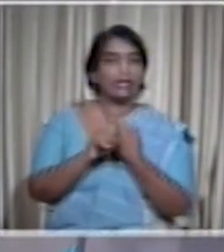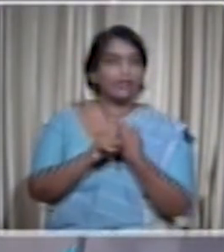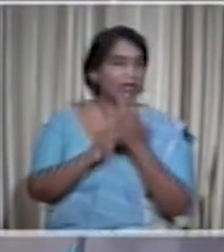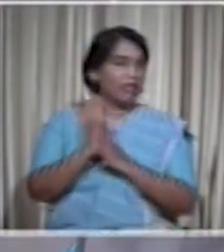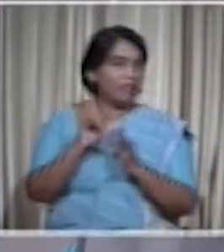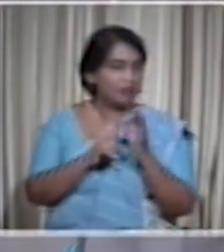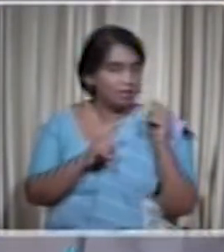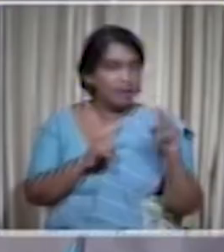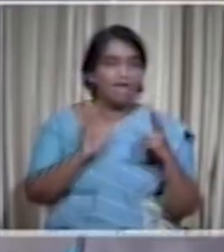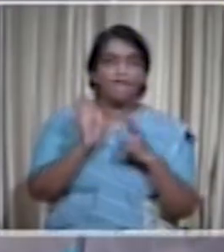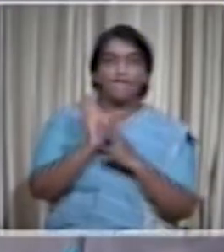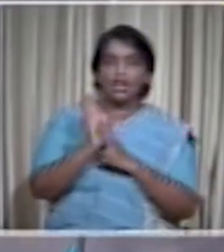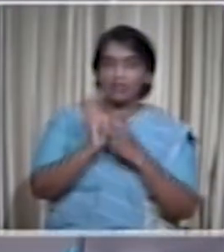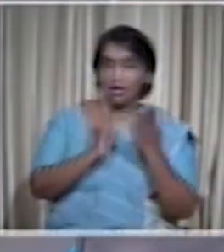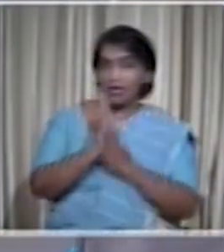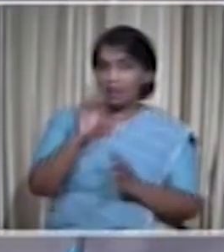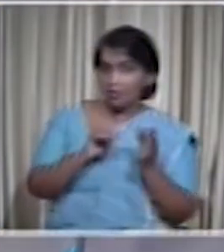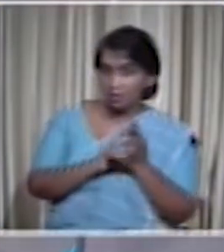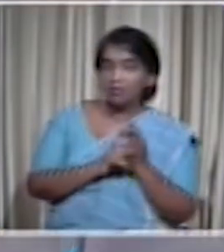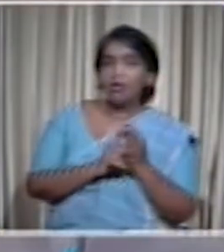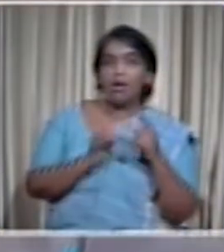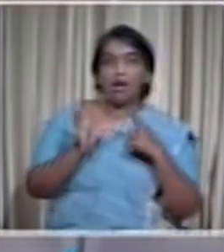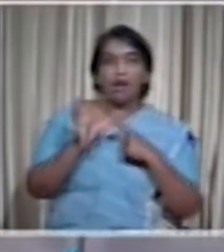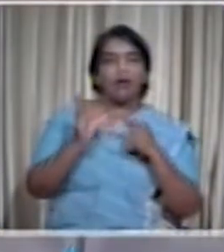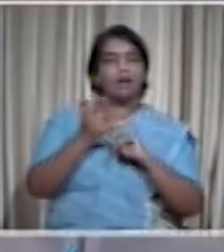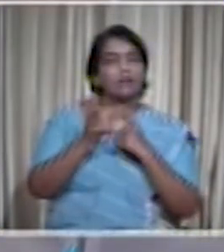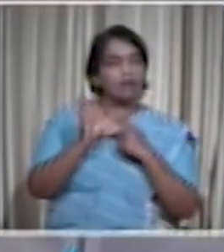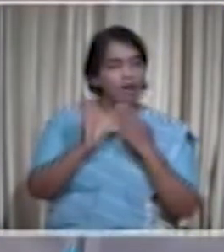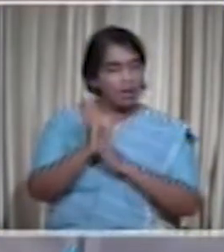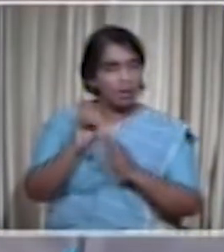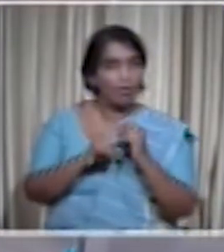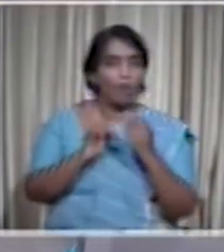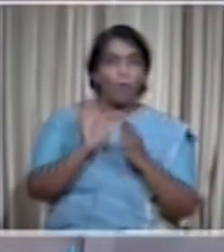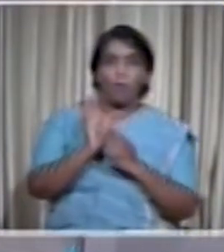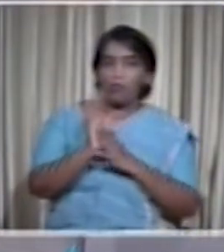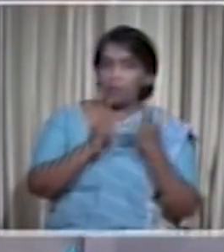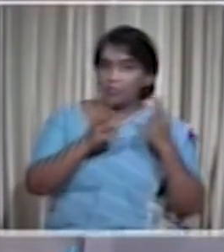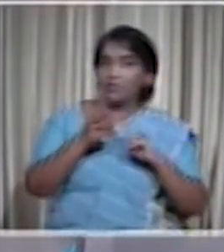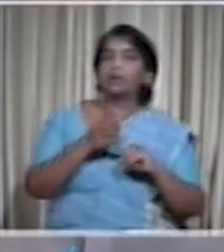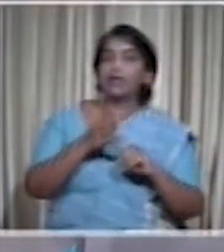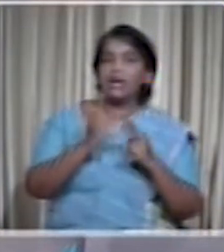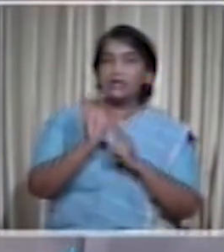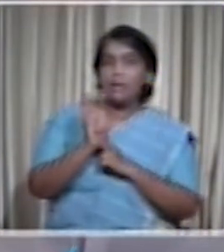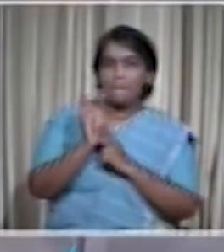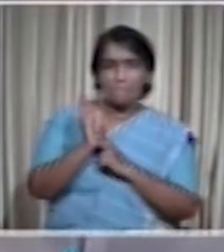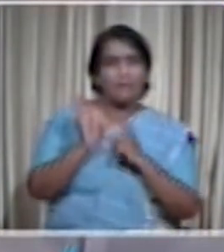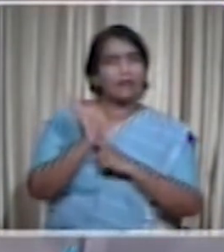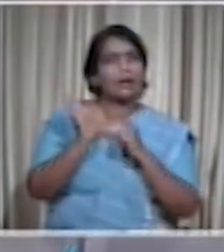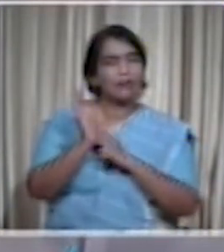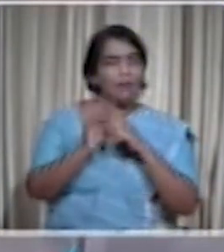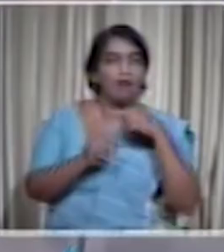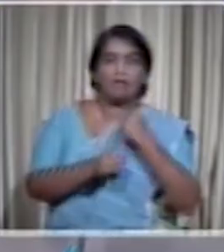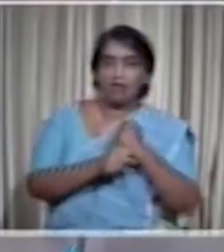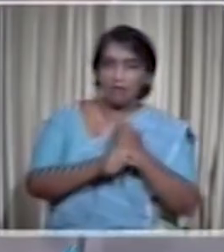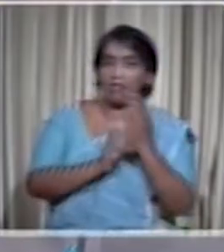මන්ත්‍රීතුමත් වීරසුමන වීරසිංහ මන්ත්‍රීතුමත් අසංක නවරත්න මන්ත්‍රීතුමත් මොහොමඩ් මුසම්මිල් මන්ත්‍රීතුමත් නිමල් පීතිස්ස මන්ත්‍රීතුමත් ගාමිණී